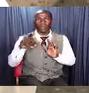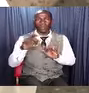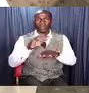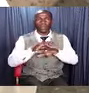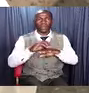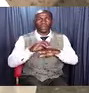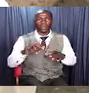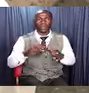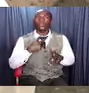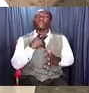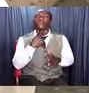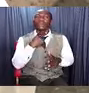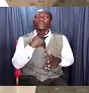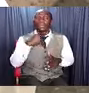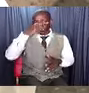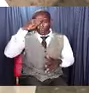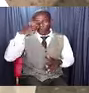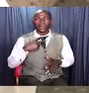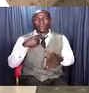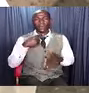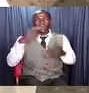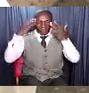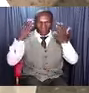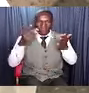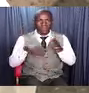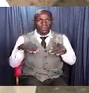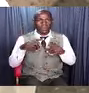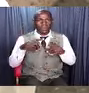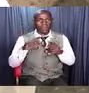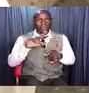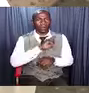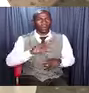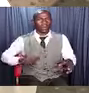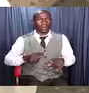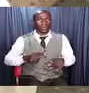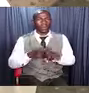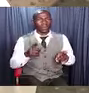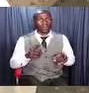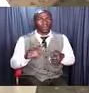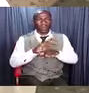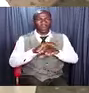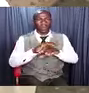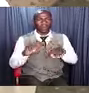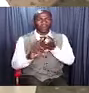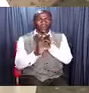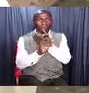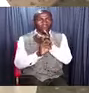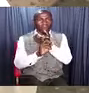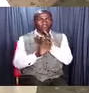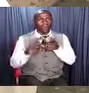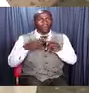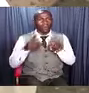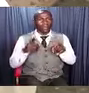Siwaiti tena watumwa, kwa maana mtumwa hajui atendalo bwana wake. Lakini ninyi nimewaita rafiki, kwa kuwa